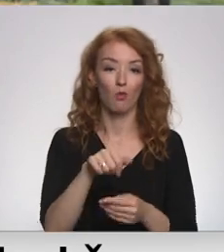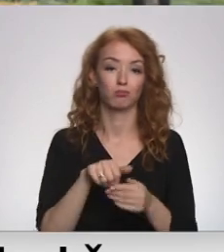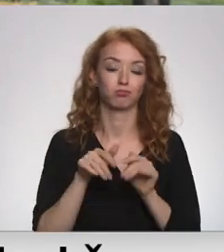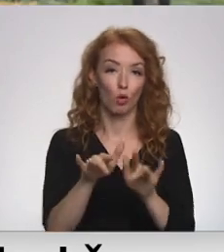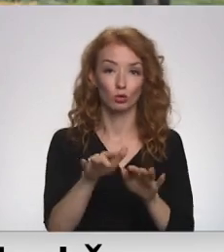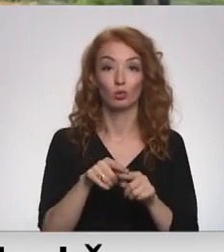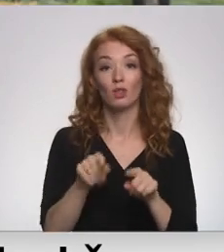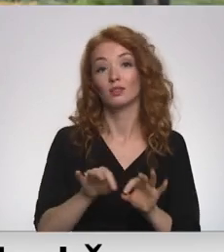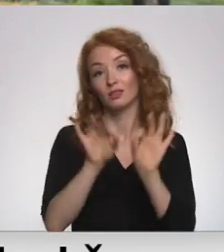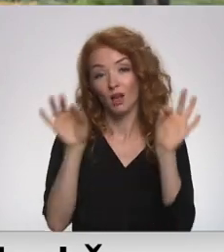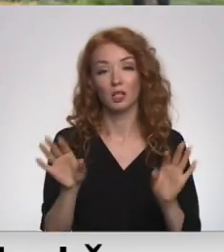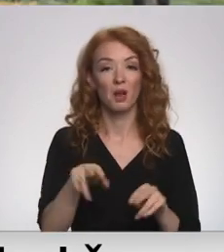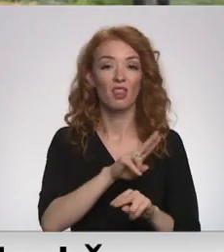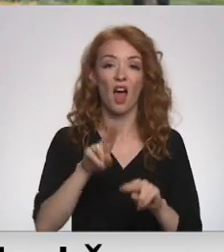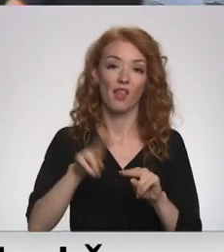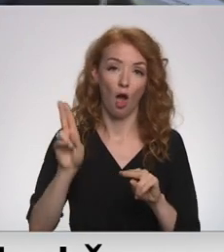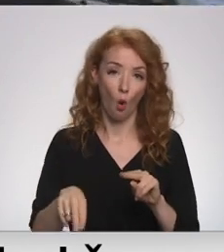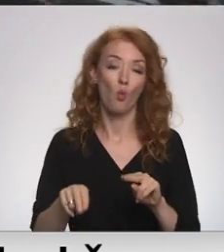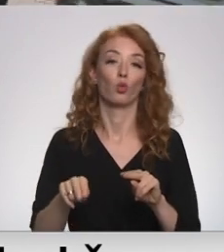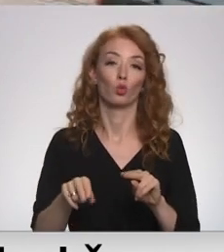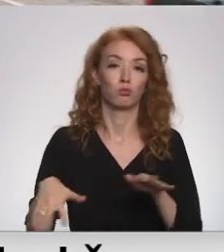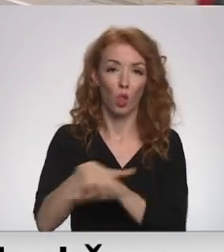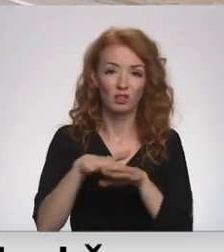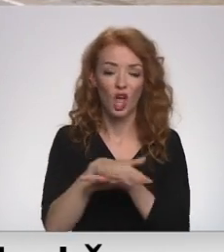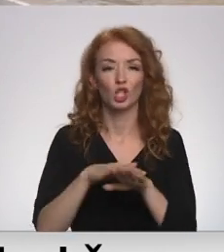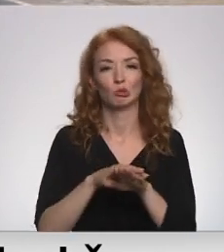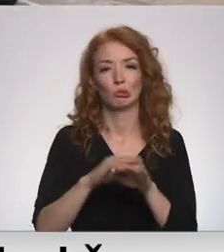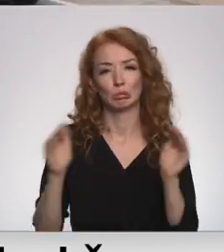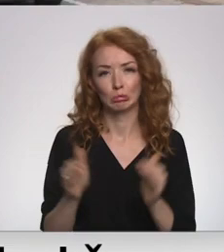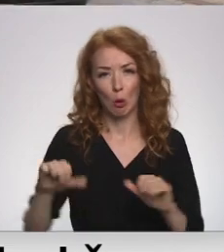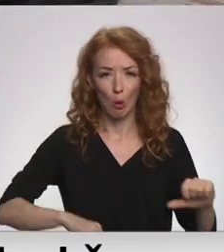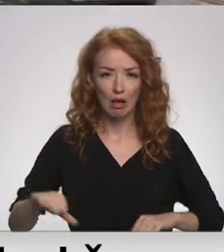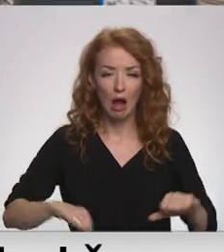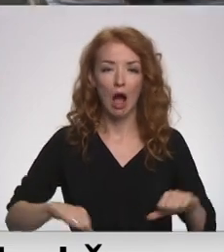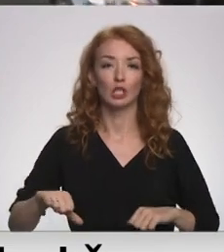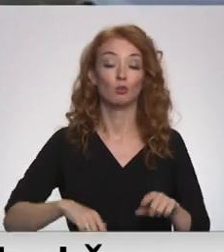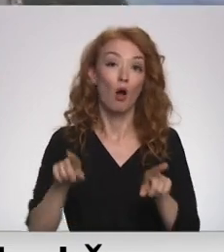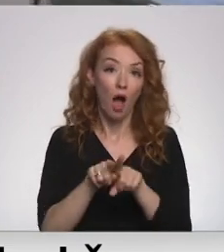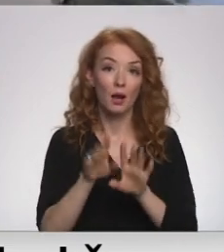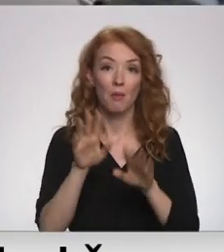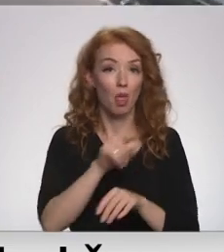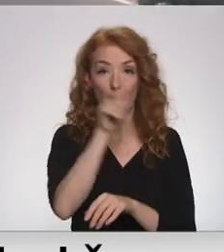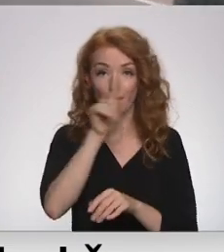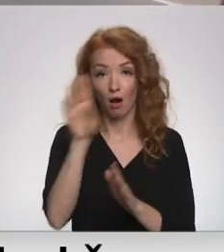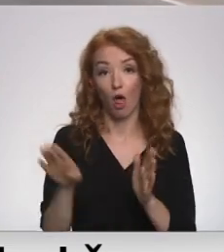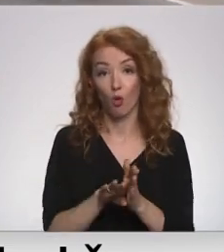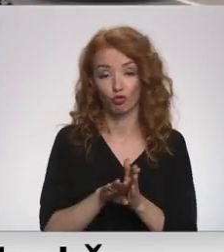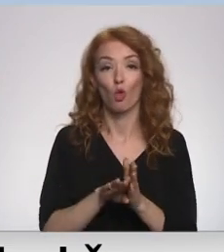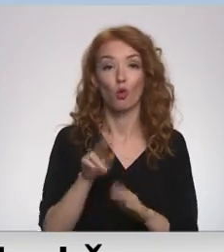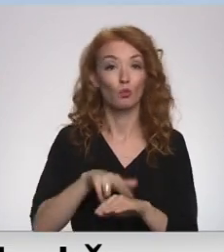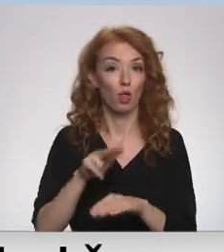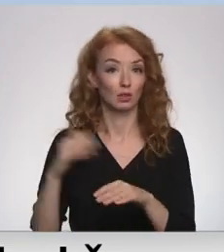Tie sākti par nesankcionētu pulcēšanos, sīko huligānismu pastiprinošos apstākļos, kā arī par nepakļaušanos policijas